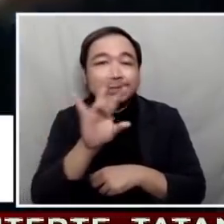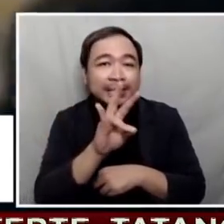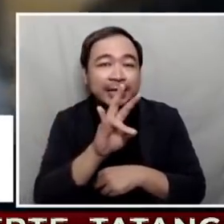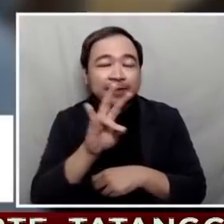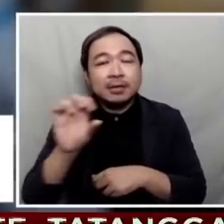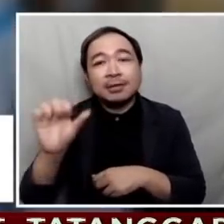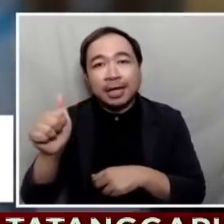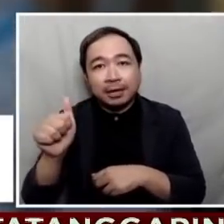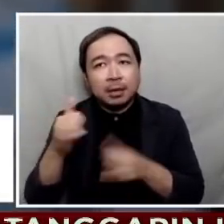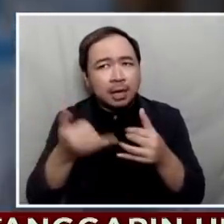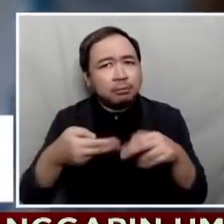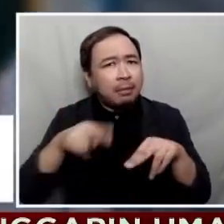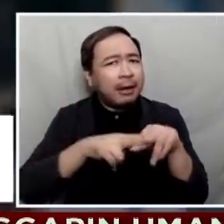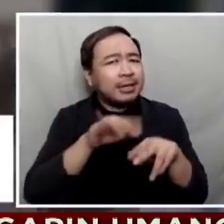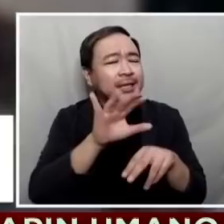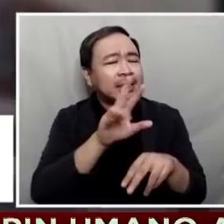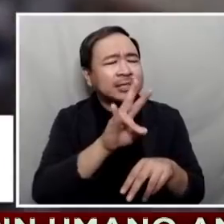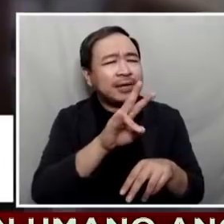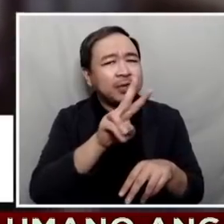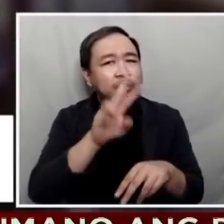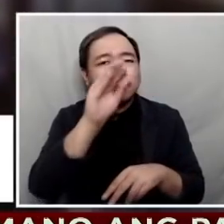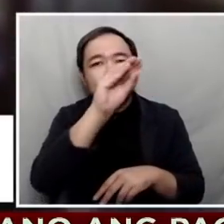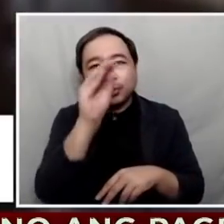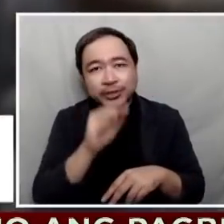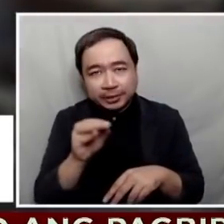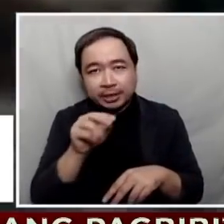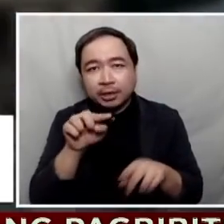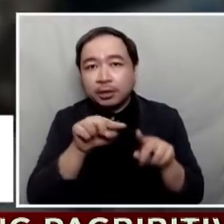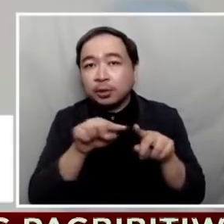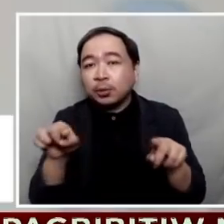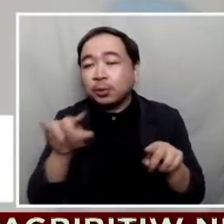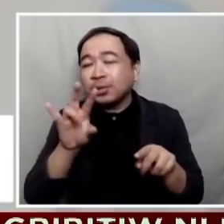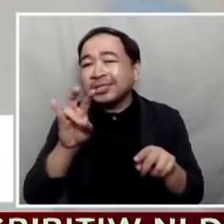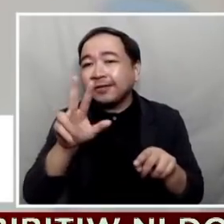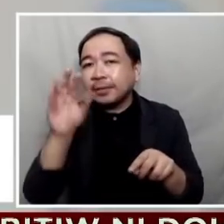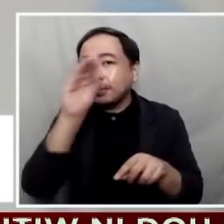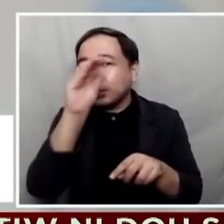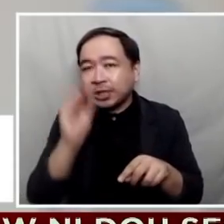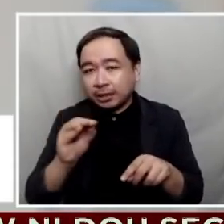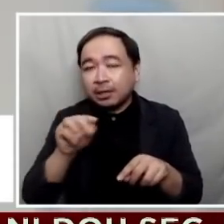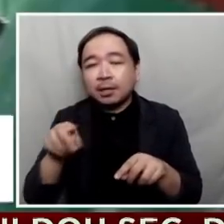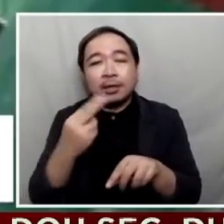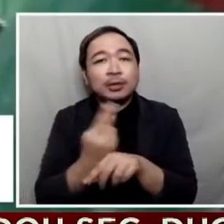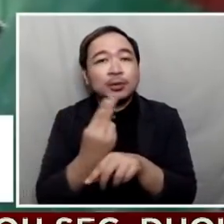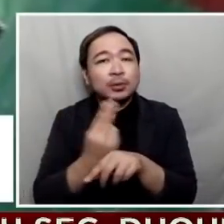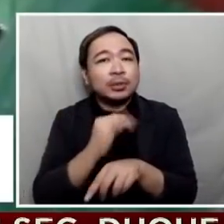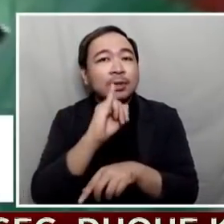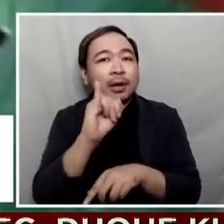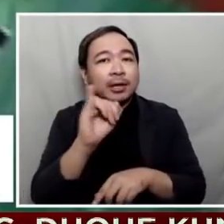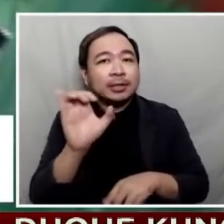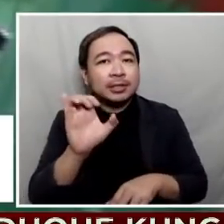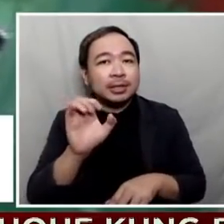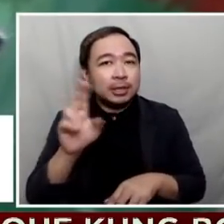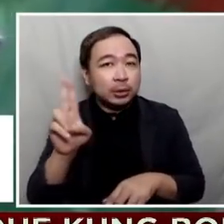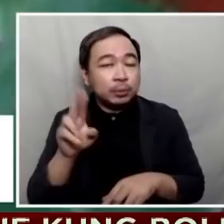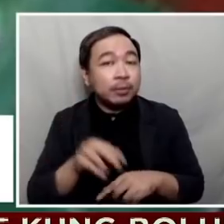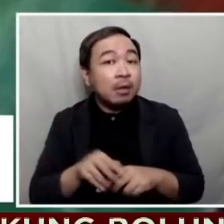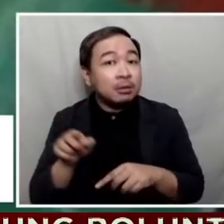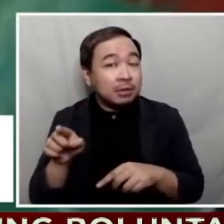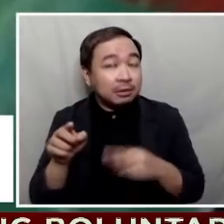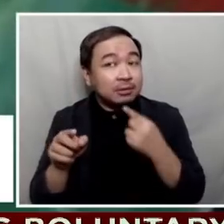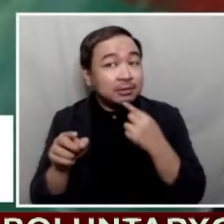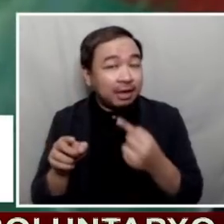sa 72% hanggang 73% ang COVID ICU utilization. Sinabi pa ni Vega na 72%